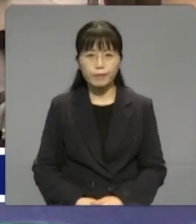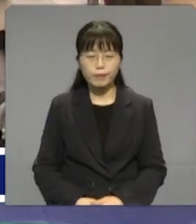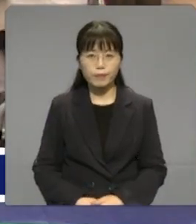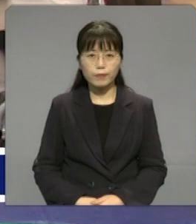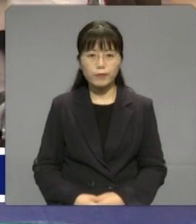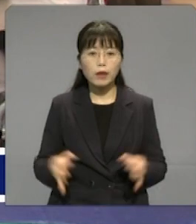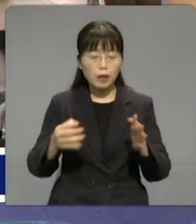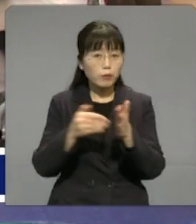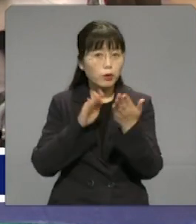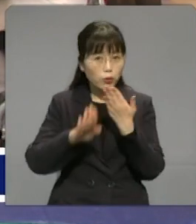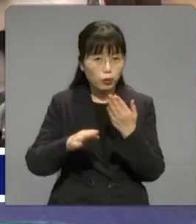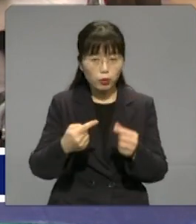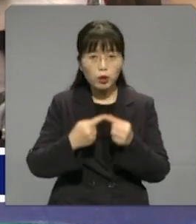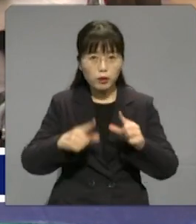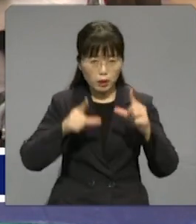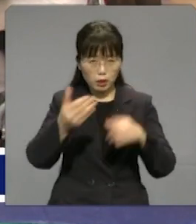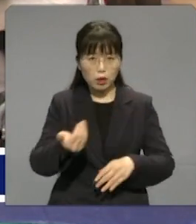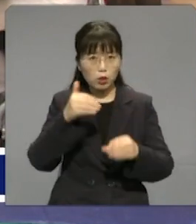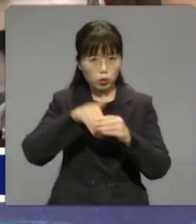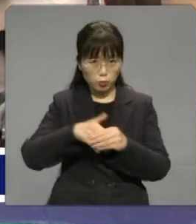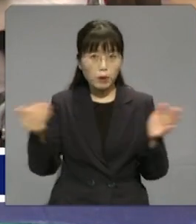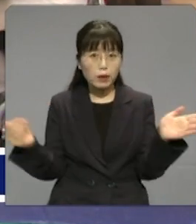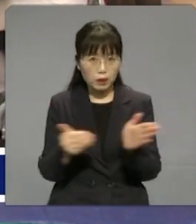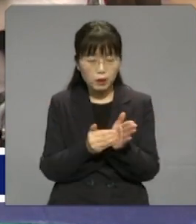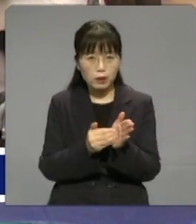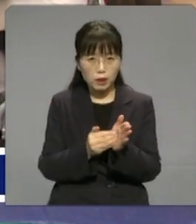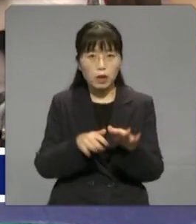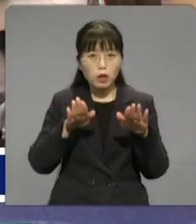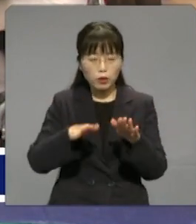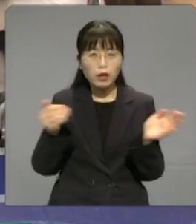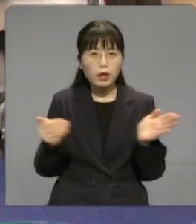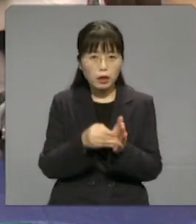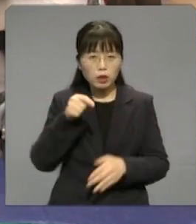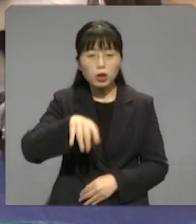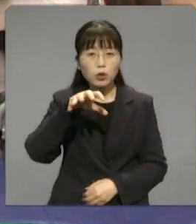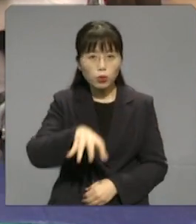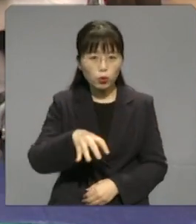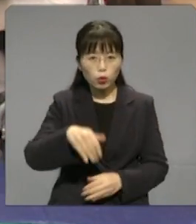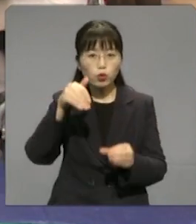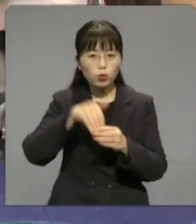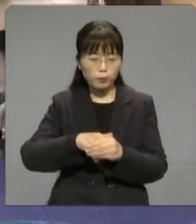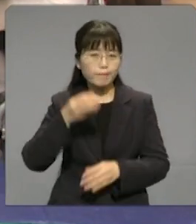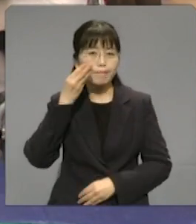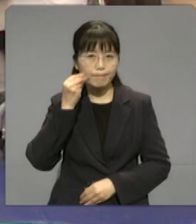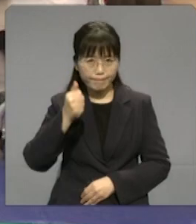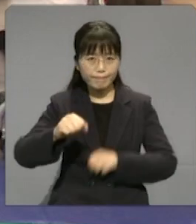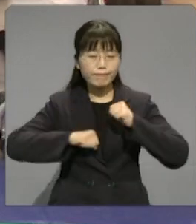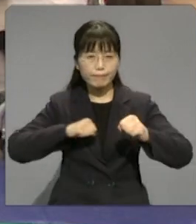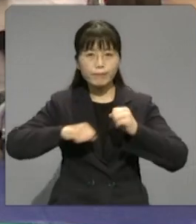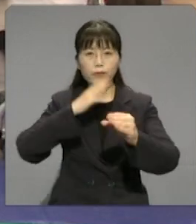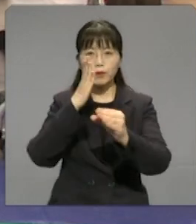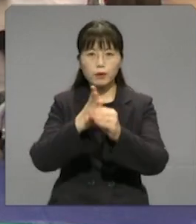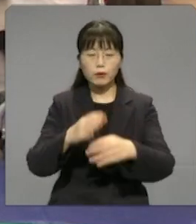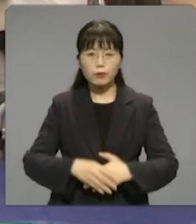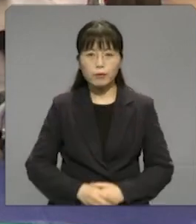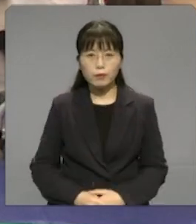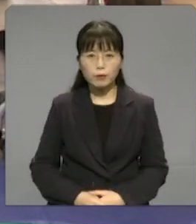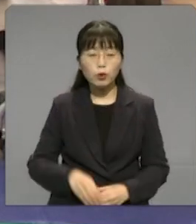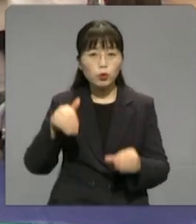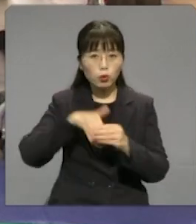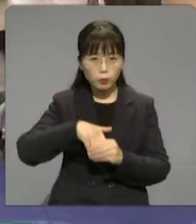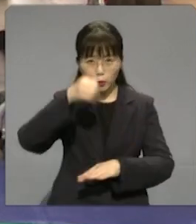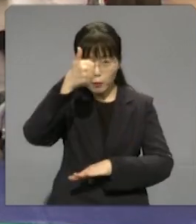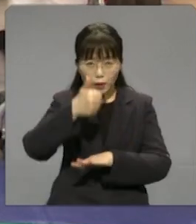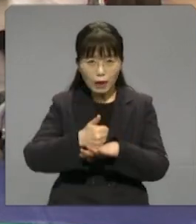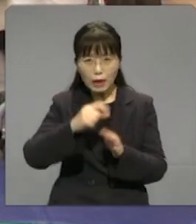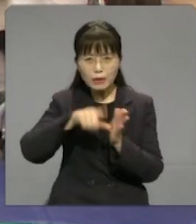네, 이제 잠시 뒤면 첫날 사전투표가 끝나는데요. 현재까지 이곳에서는 투표가 순조롭게 진행되고 있습니다. 투표